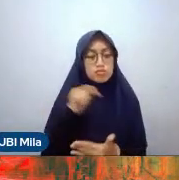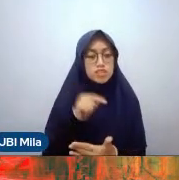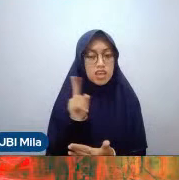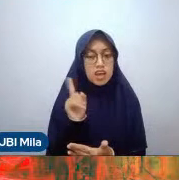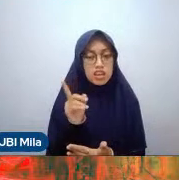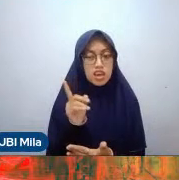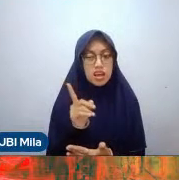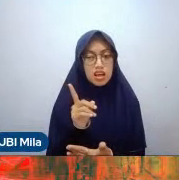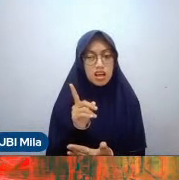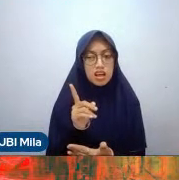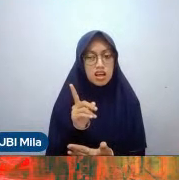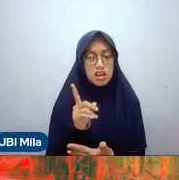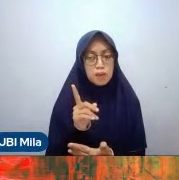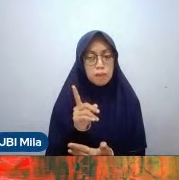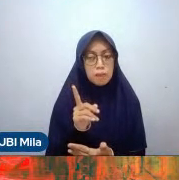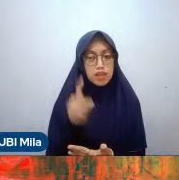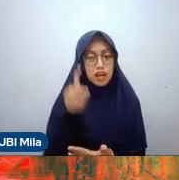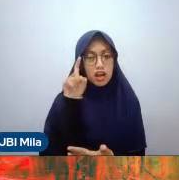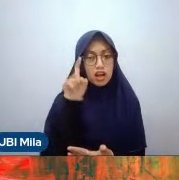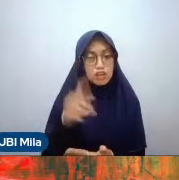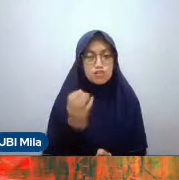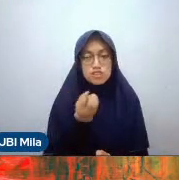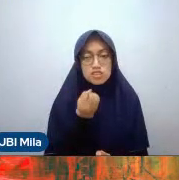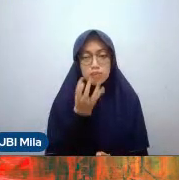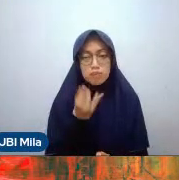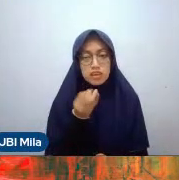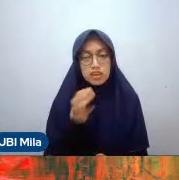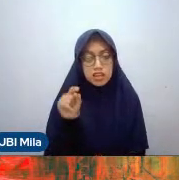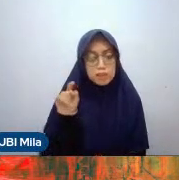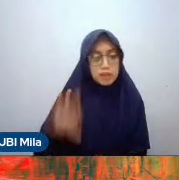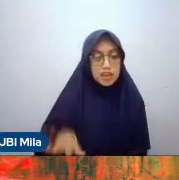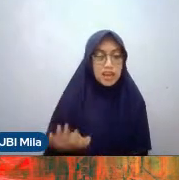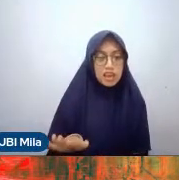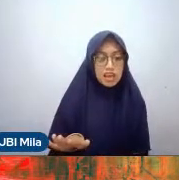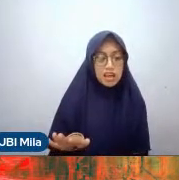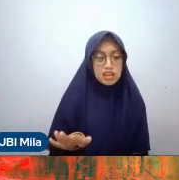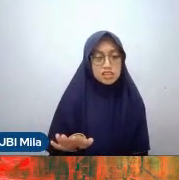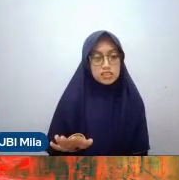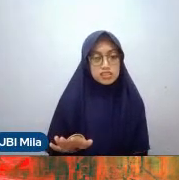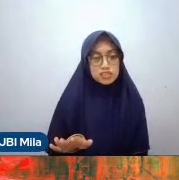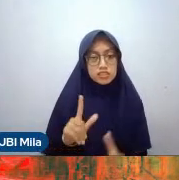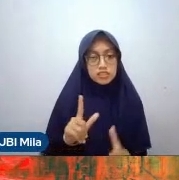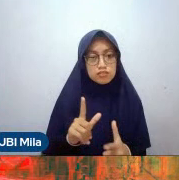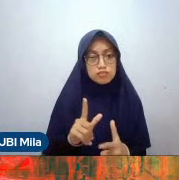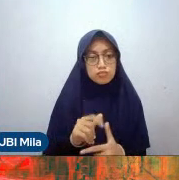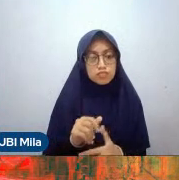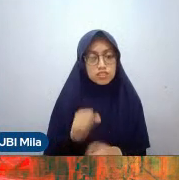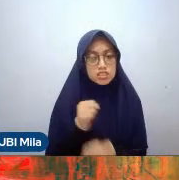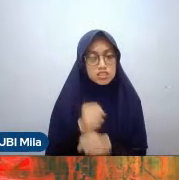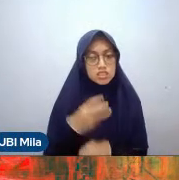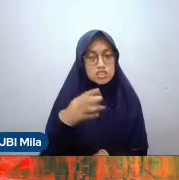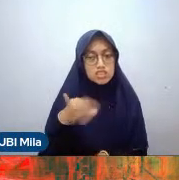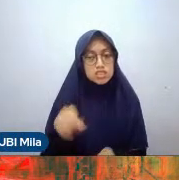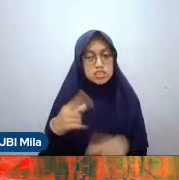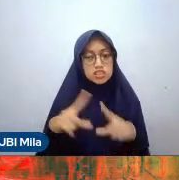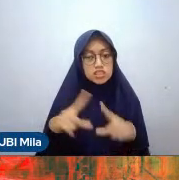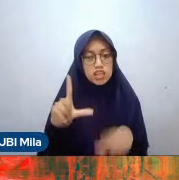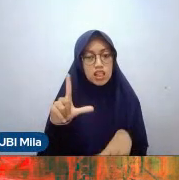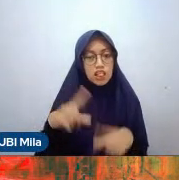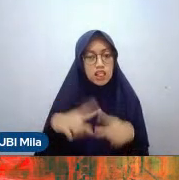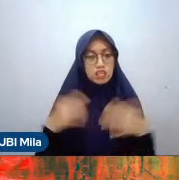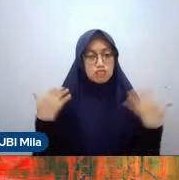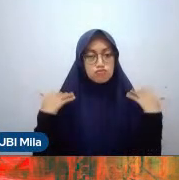yang perlu kita sampaikan kepada anak-anak ketika gejala-gejala fisiologis tersebut